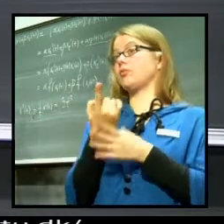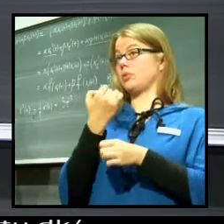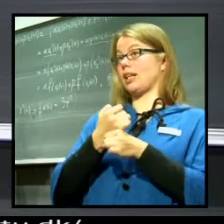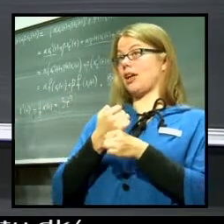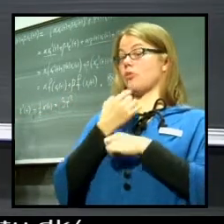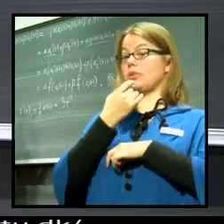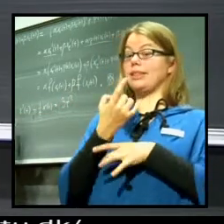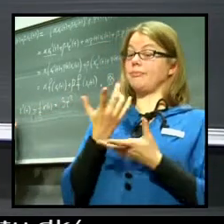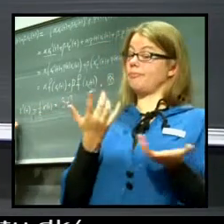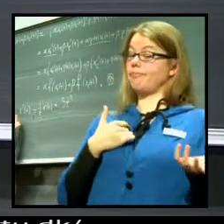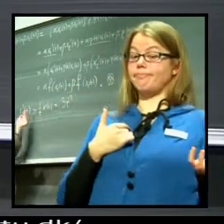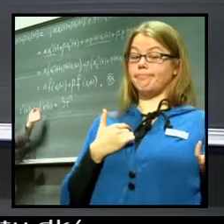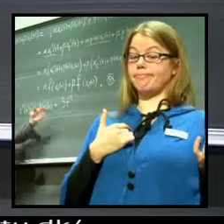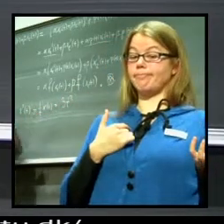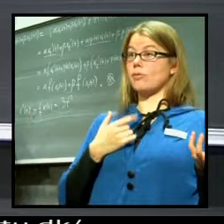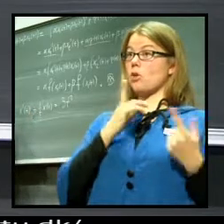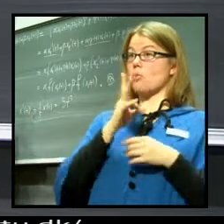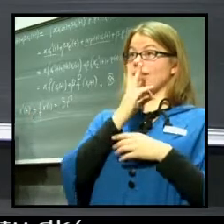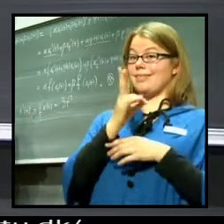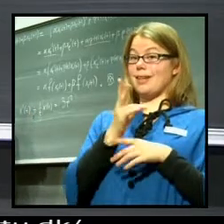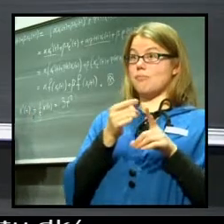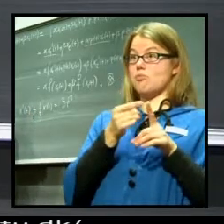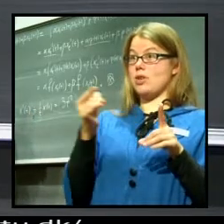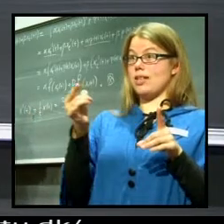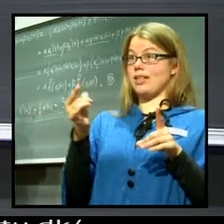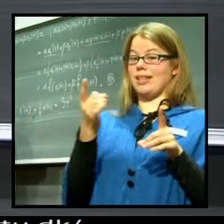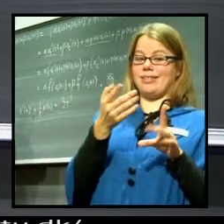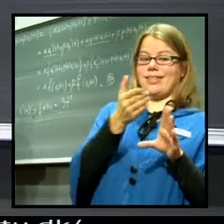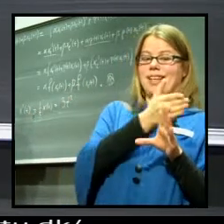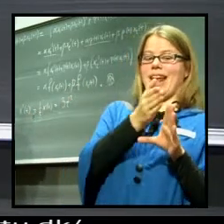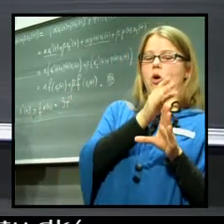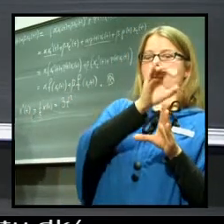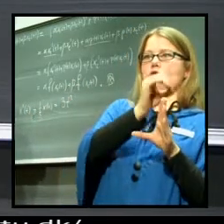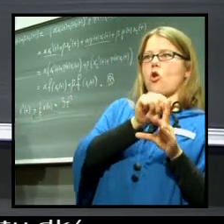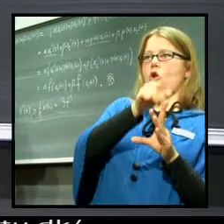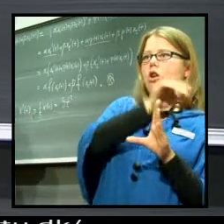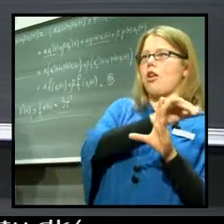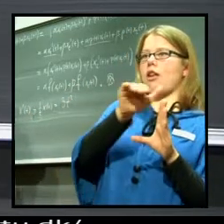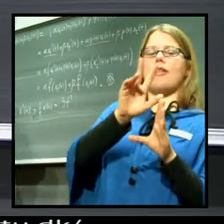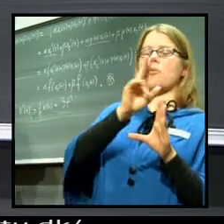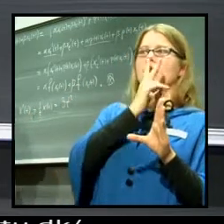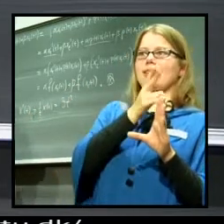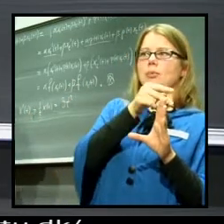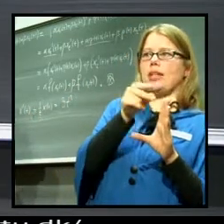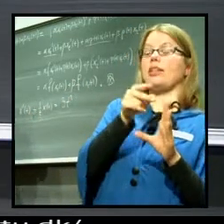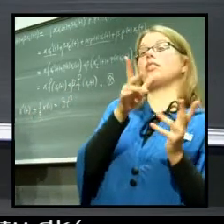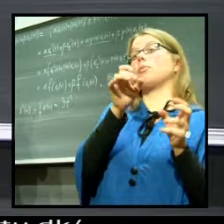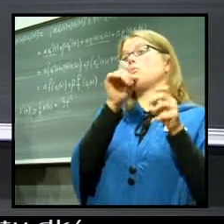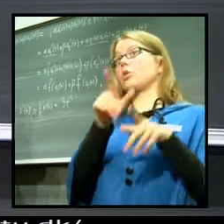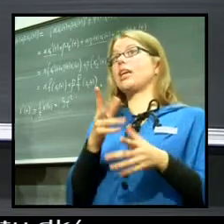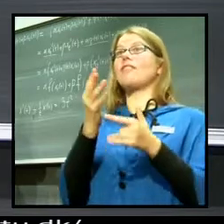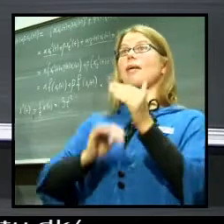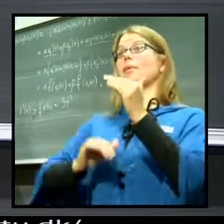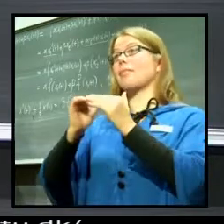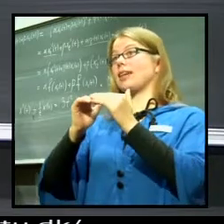okay, jeg må ikke kigge på den her ligning, når jeg passerer hen over 0. Hvad er de største intervaller, jeg så kan få? Ja, det er så